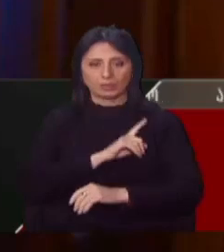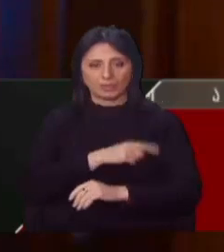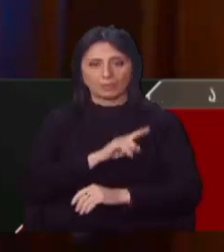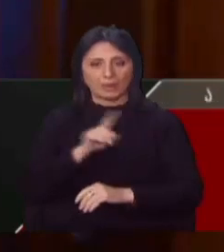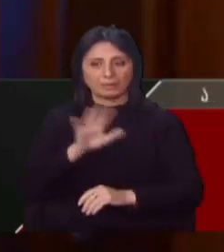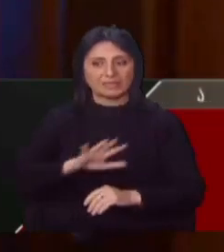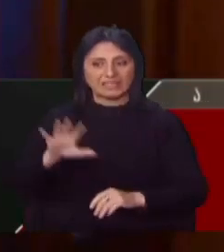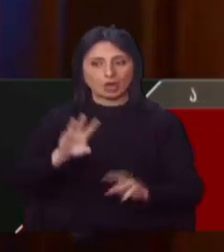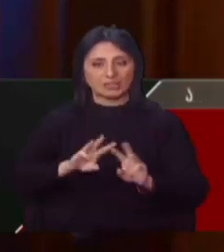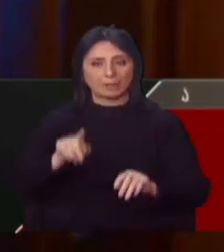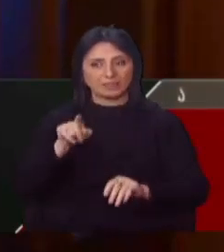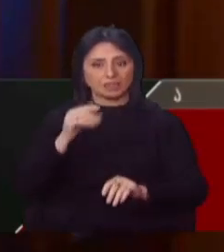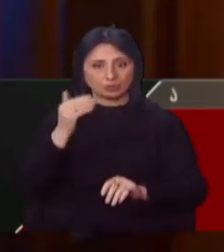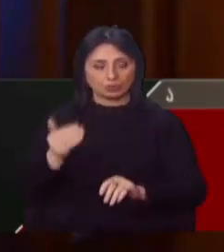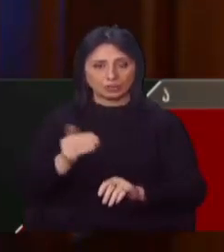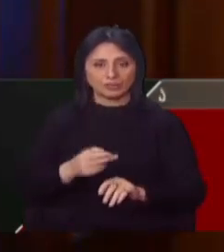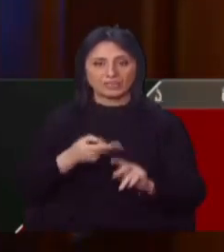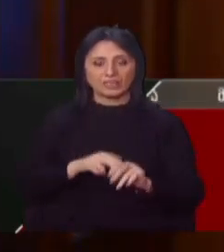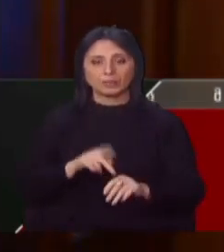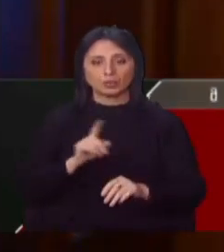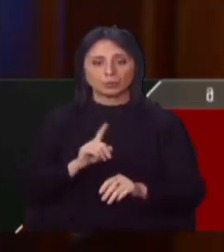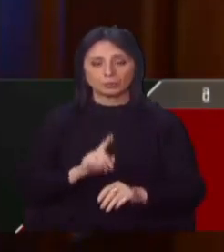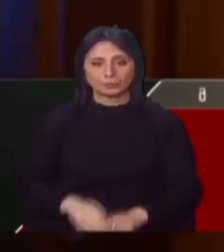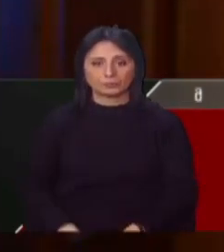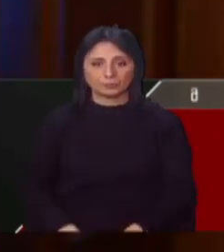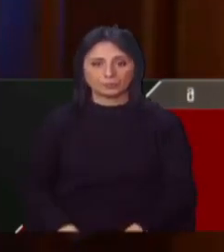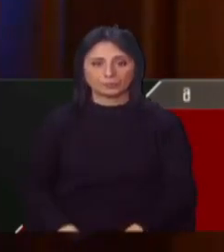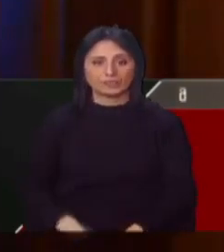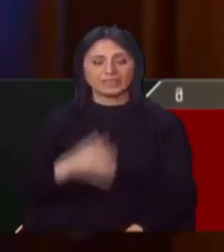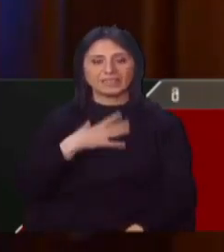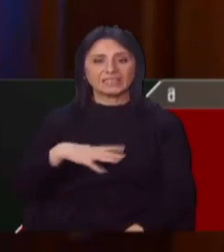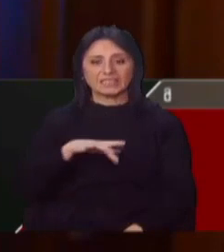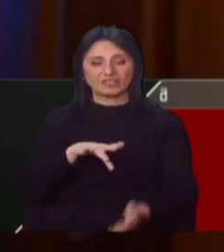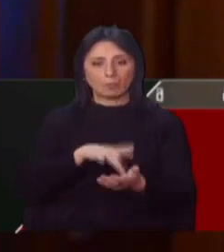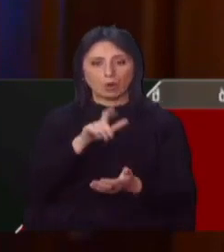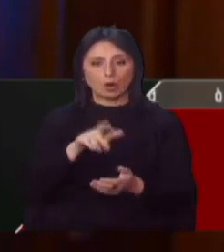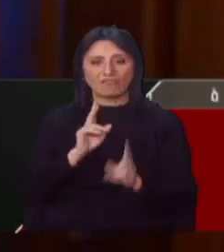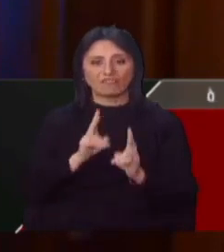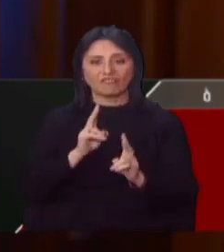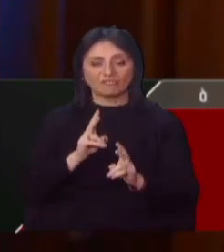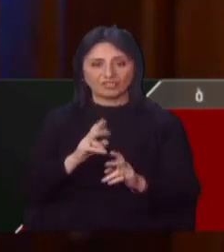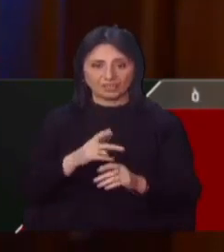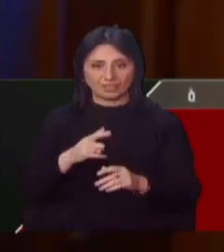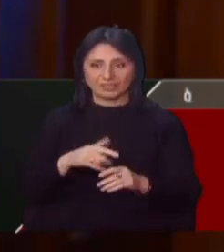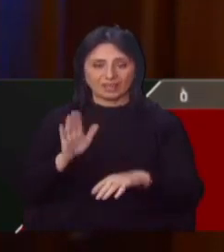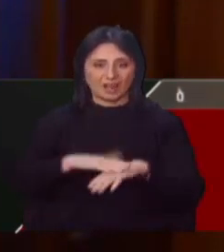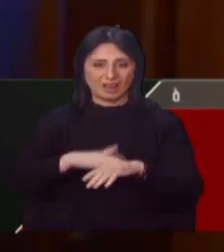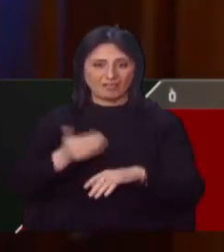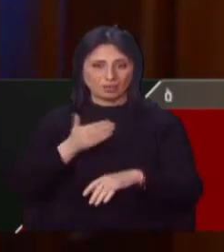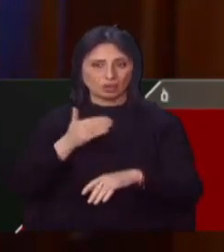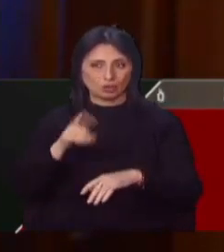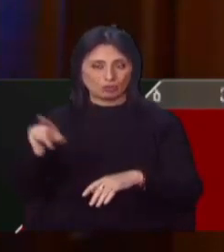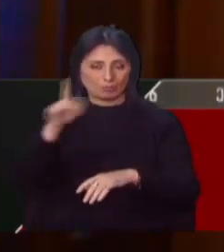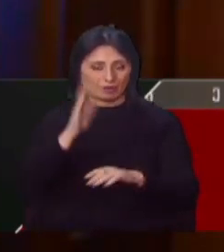Magram Sagaro Sakta Saministrosi, nimitom rom Sakartvelos mokalakhebi, vinc legalurat arts xovrobs romelime